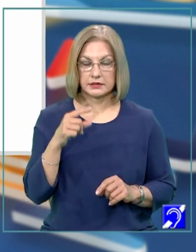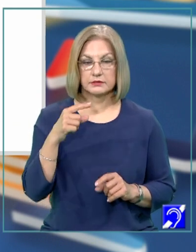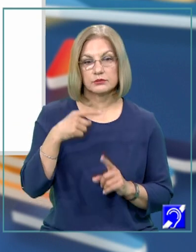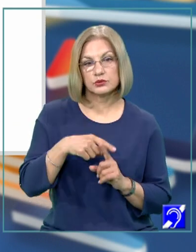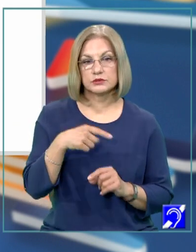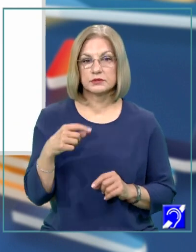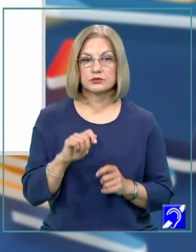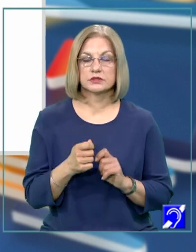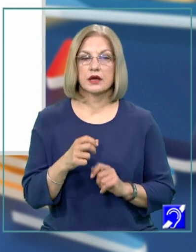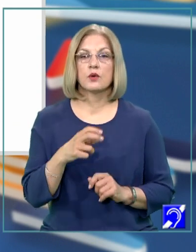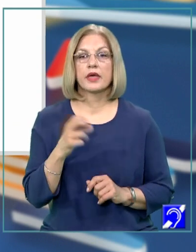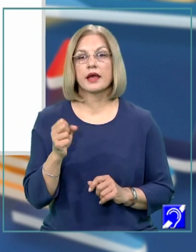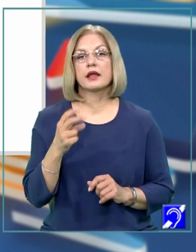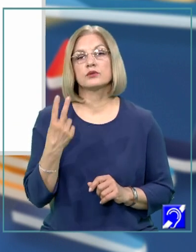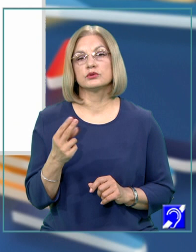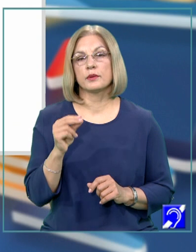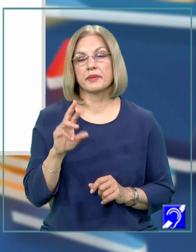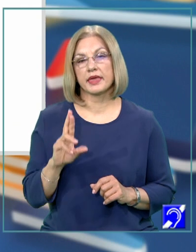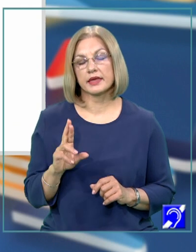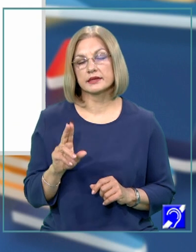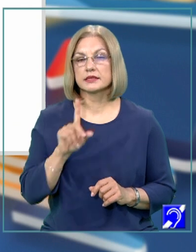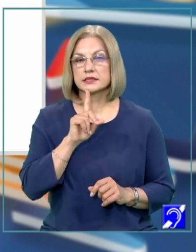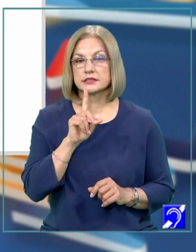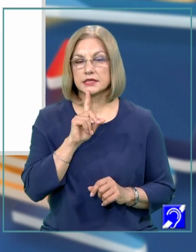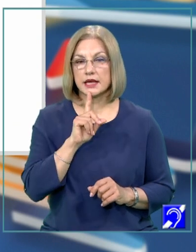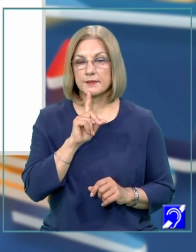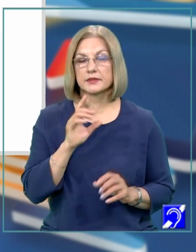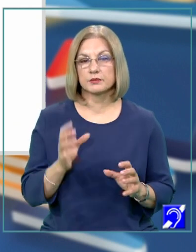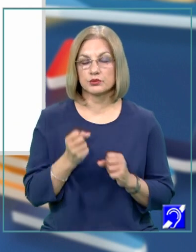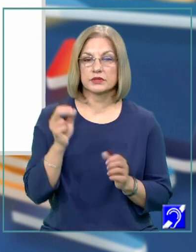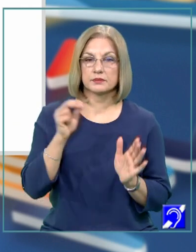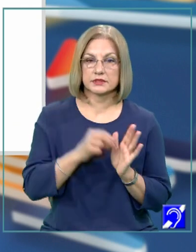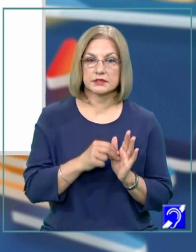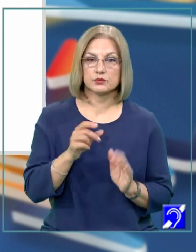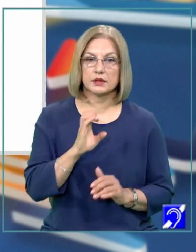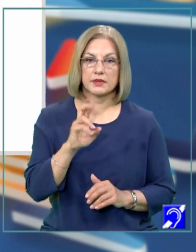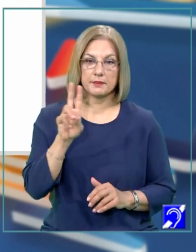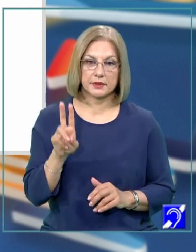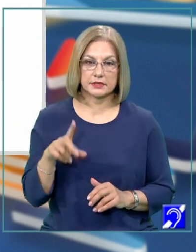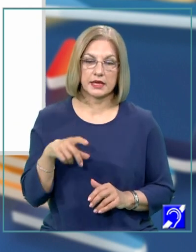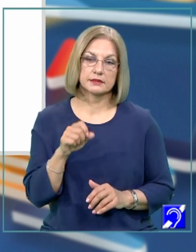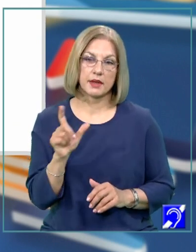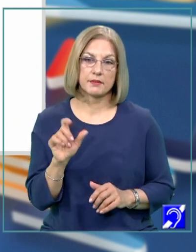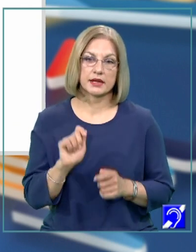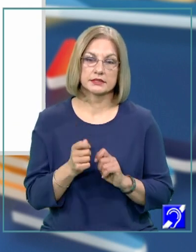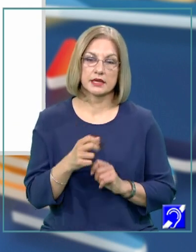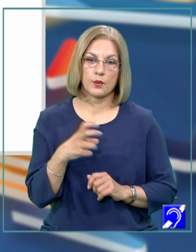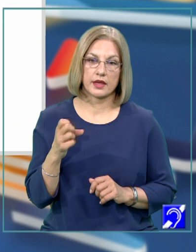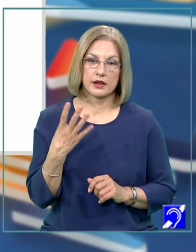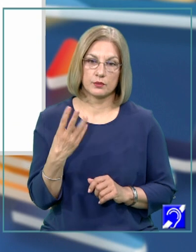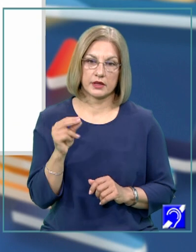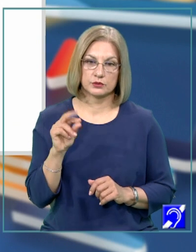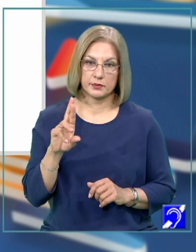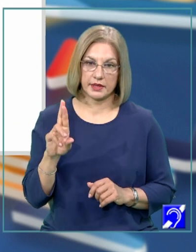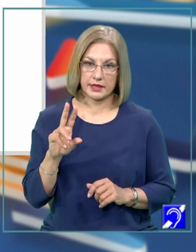mai mare sau egal cu 2 pe r înseamnă că putem scrie că e pătrat mai mare sau egal cu patru p